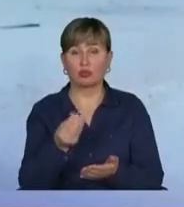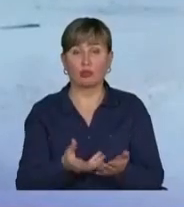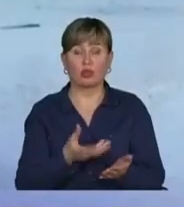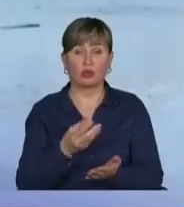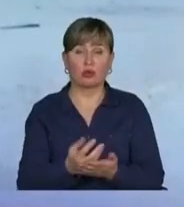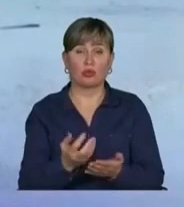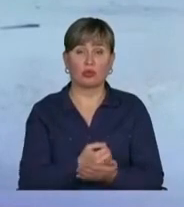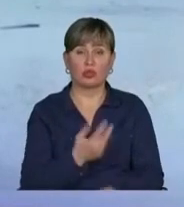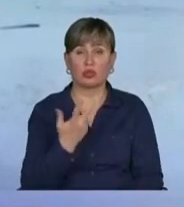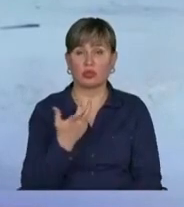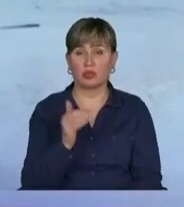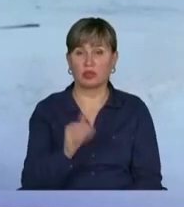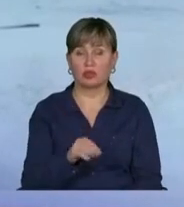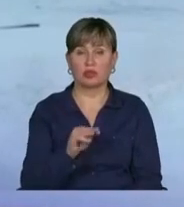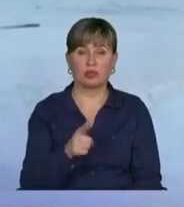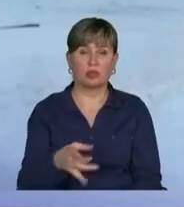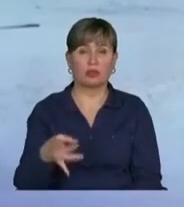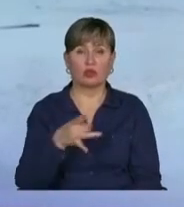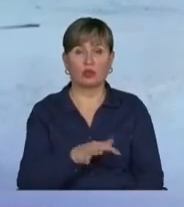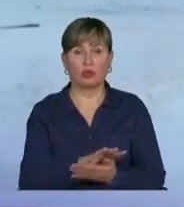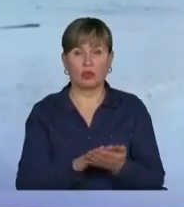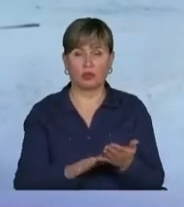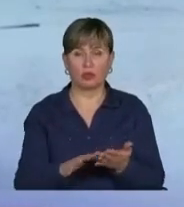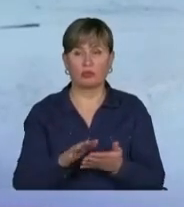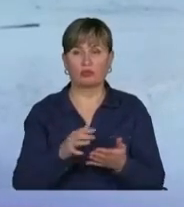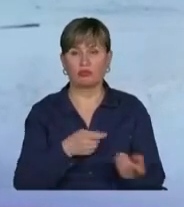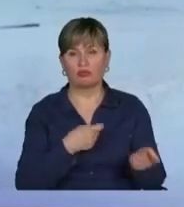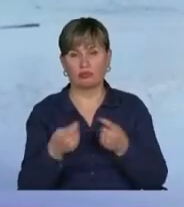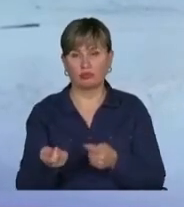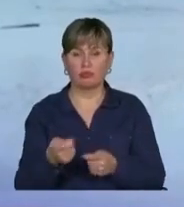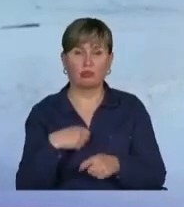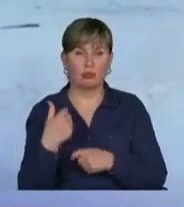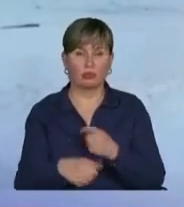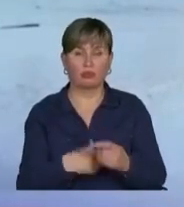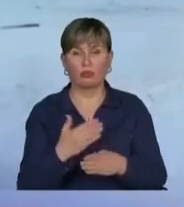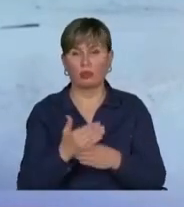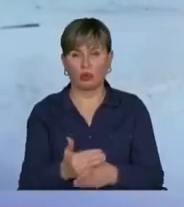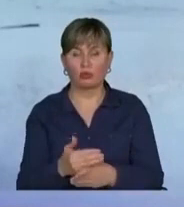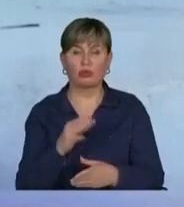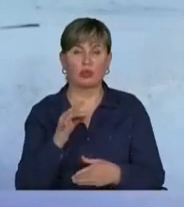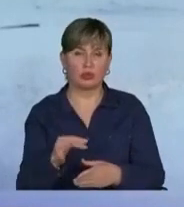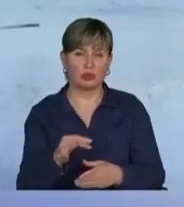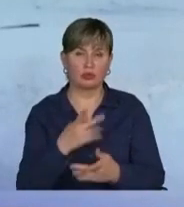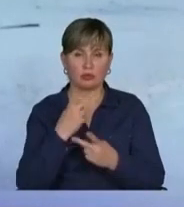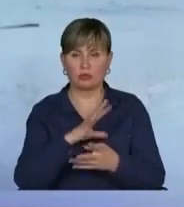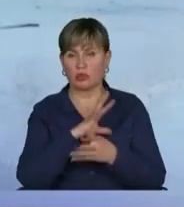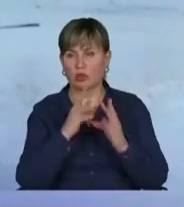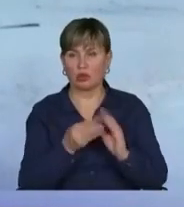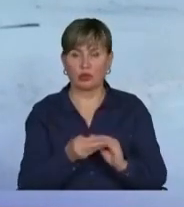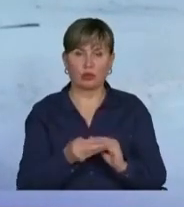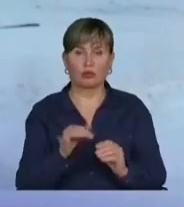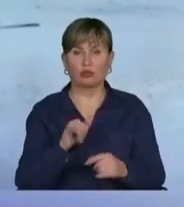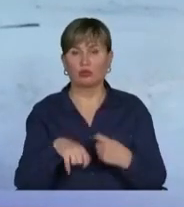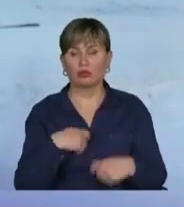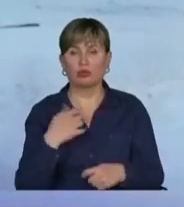компенсации составила 300 тысяч тенге. В регион продолжает прибывать гуманитарная помощь, а эксперты приступили к оценке ущерба. Когда и